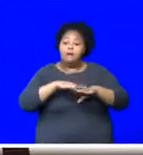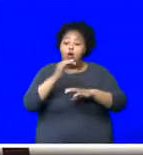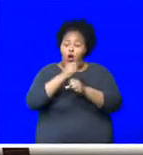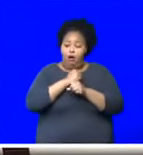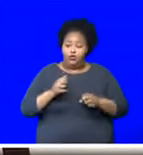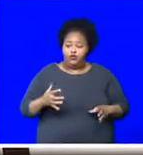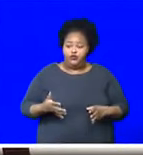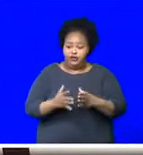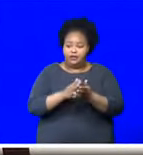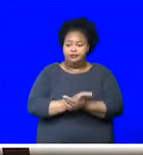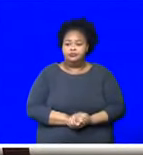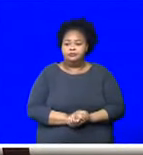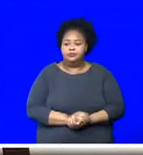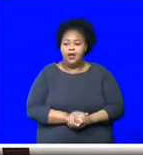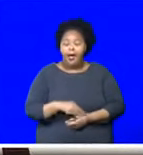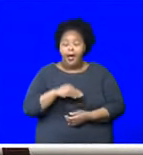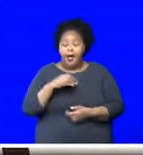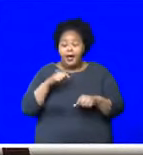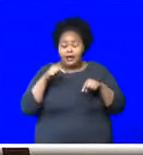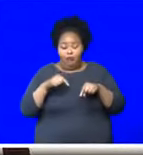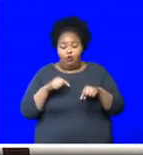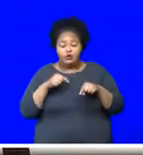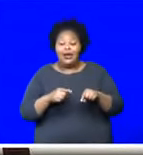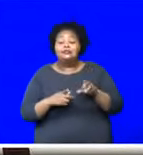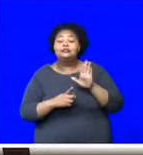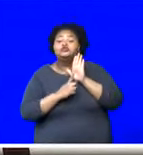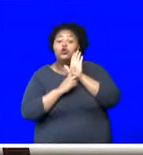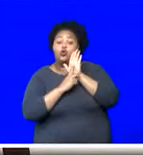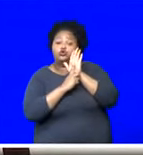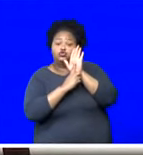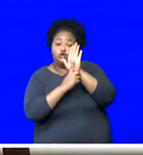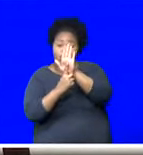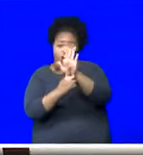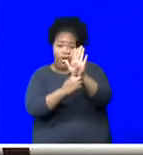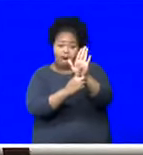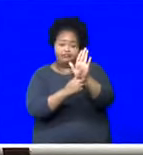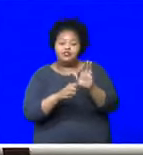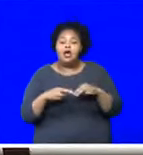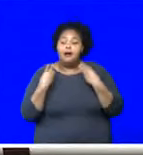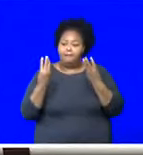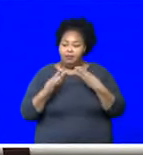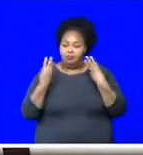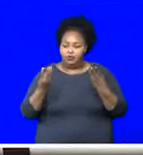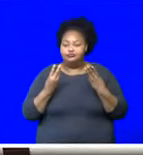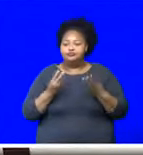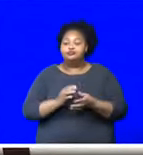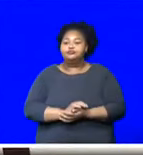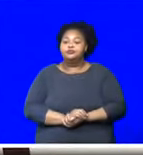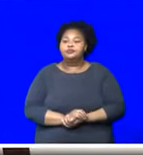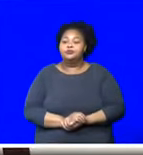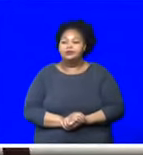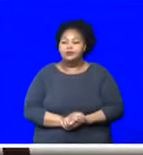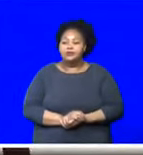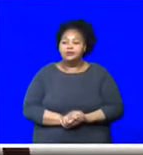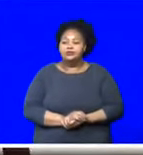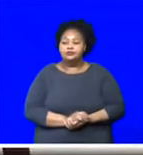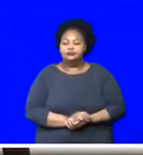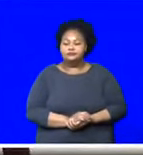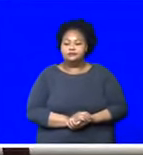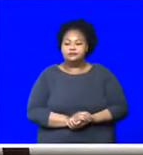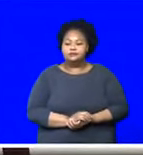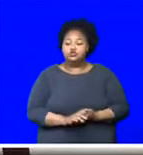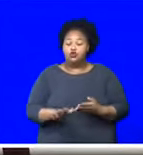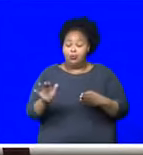ngunaku sikukhombe bantfu bakubone njengoba nekubonile kufundza ke lokhu kanjalo bathi